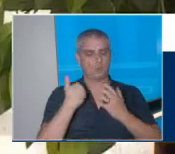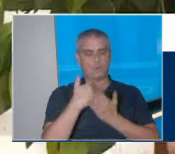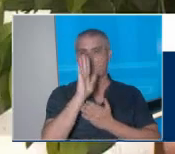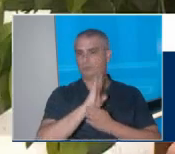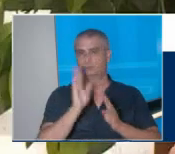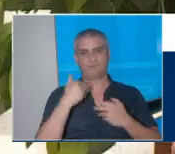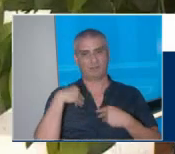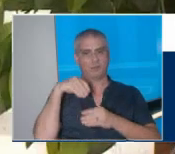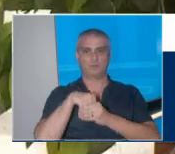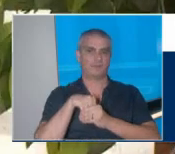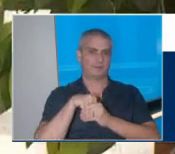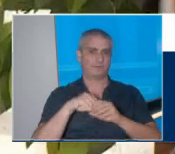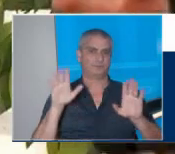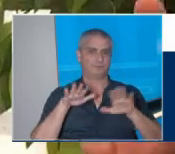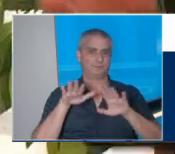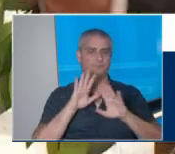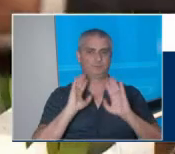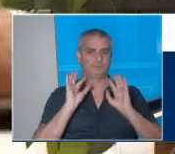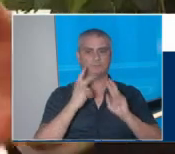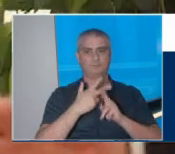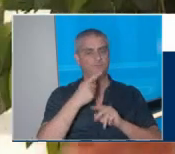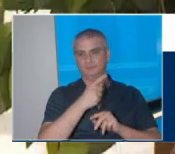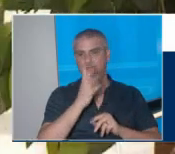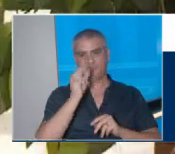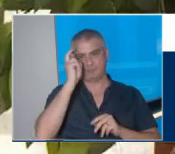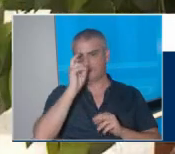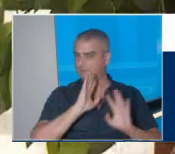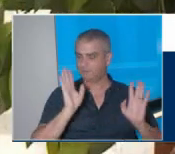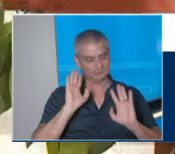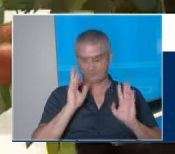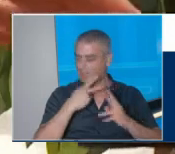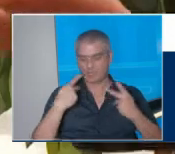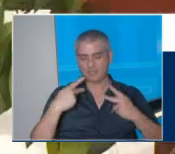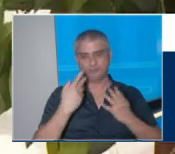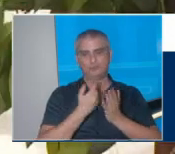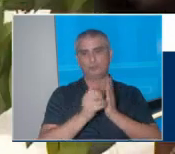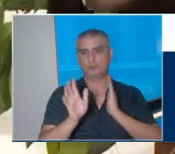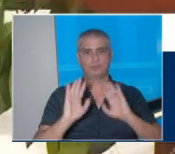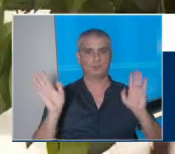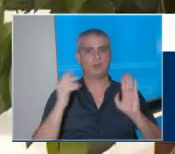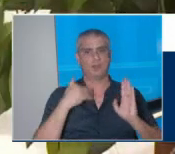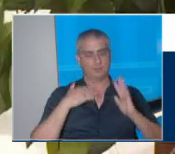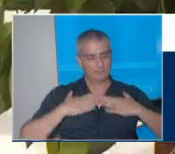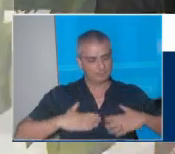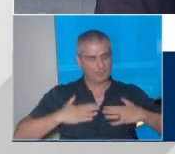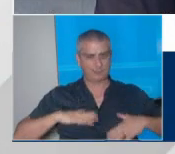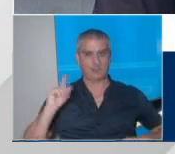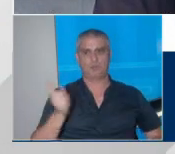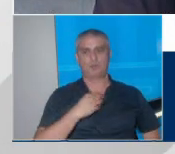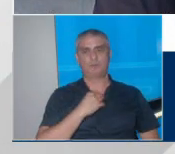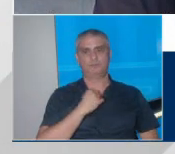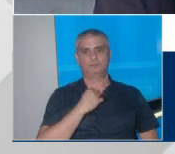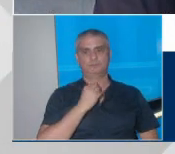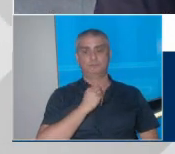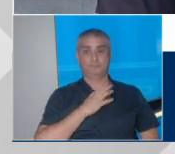בחוץ, ואנחנו נהיה בפנים, בממשלה בלעדיהם ועם גנץ ביחד. זה סתם חשש מיותר לגמרי, אני מרגיע את כולם.